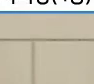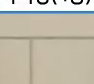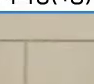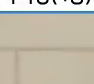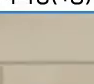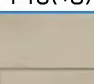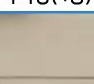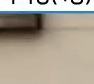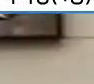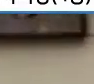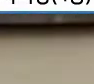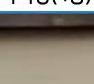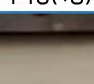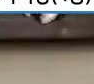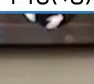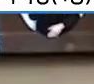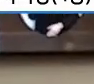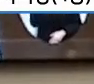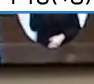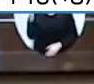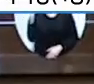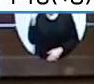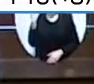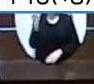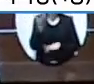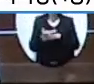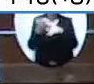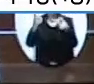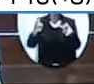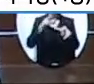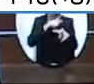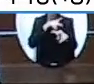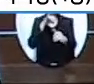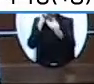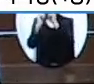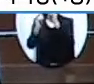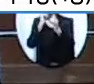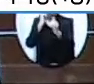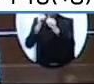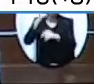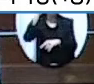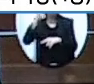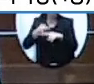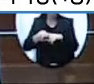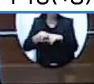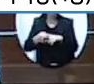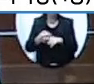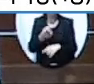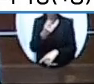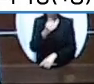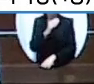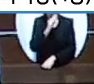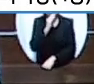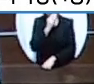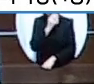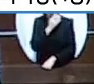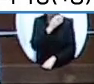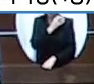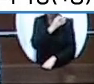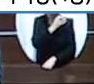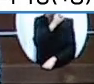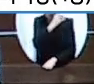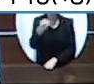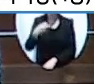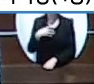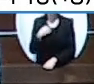합니다. 얼마 전 타지역 의원님과 전화통화 중 참으로 부끄러운 말을